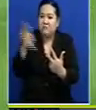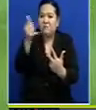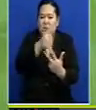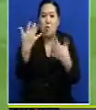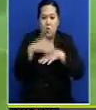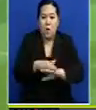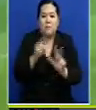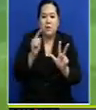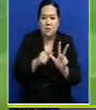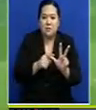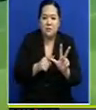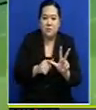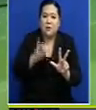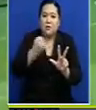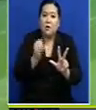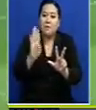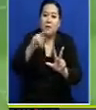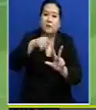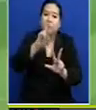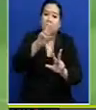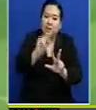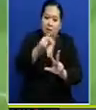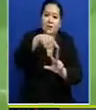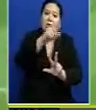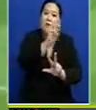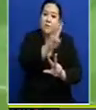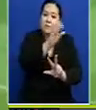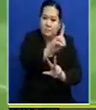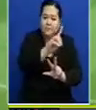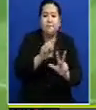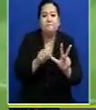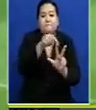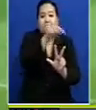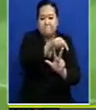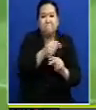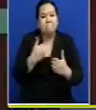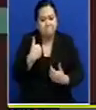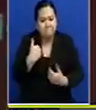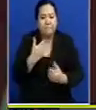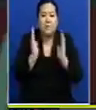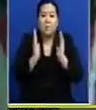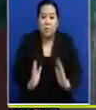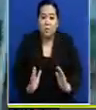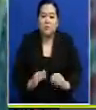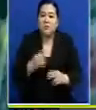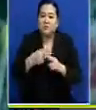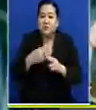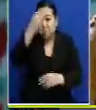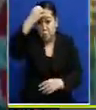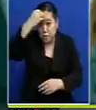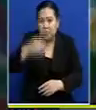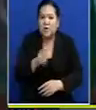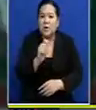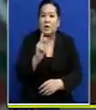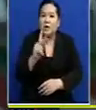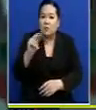อนเหลือเกินครับยูบีรัมครับจอห์นบัตโจแล้วก็เรนานมาเกวสรวมถึงยังมีผู้เล่นอย่างทางด้านของคาตาโนฮิโรบิชิน